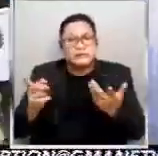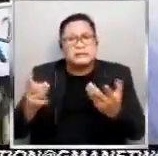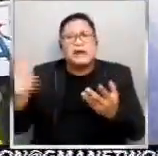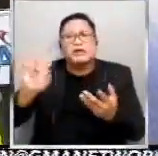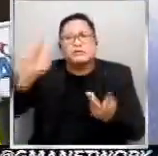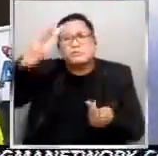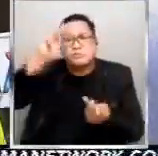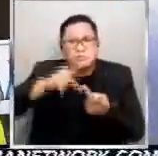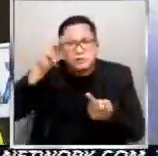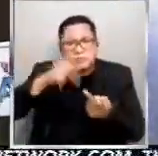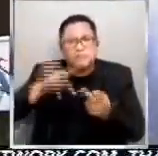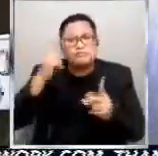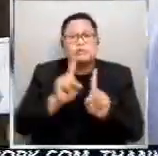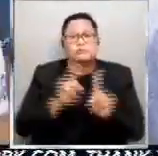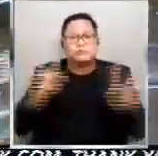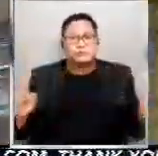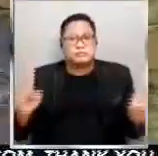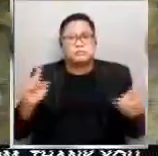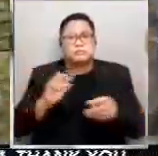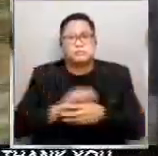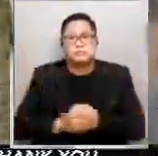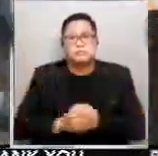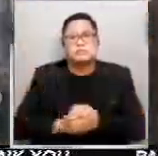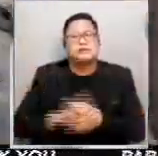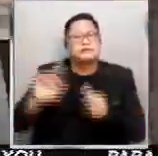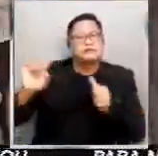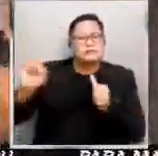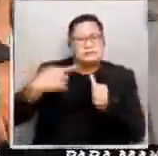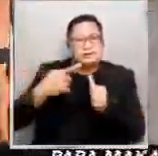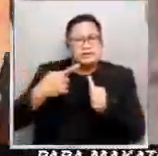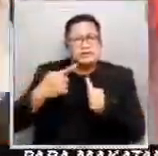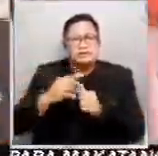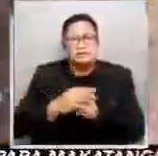eh. And first and foremost po.